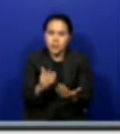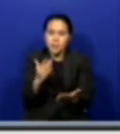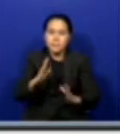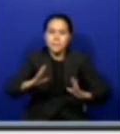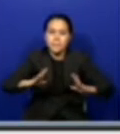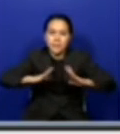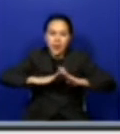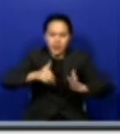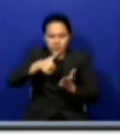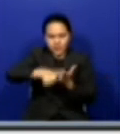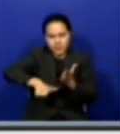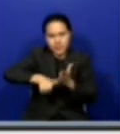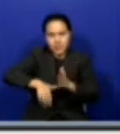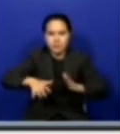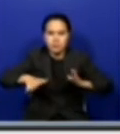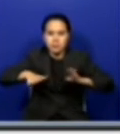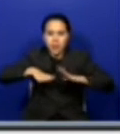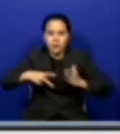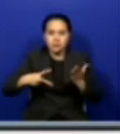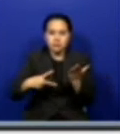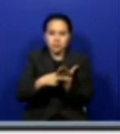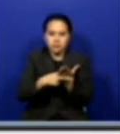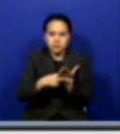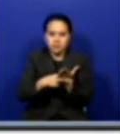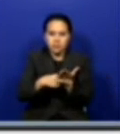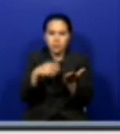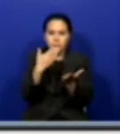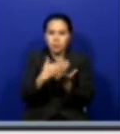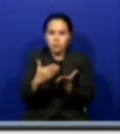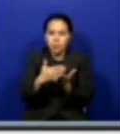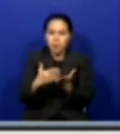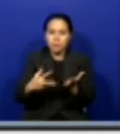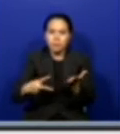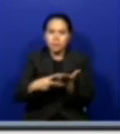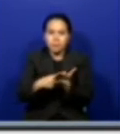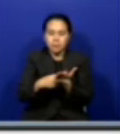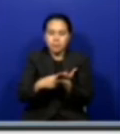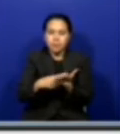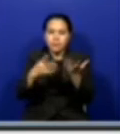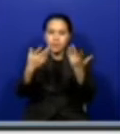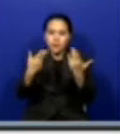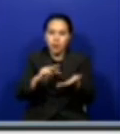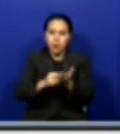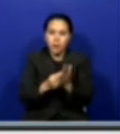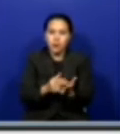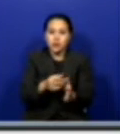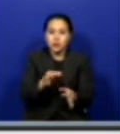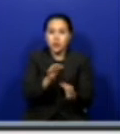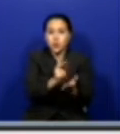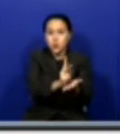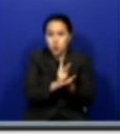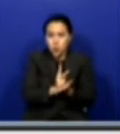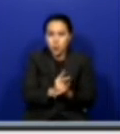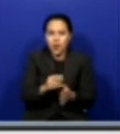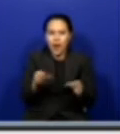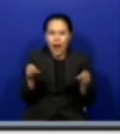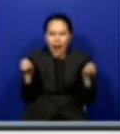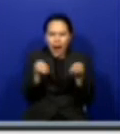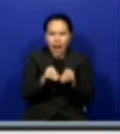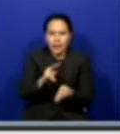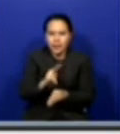ำระหนี้เพราะฉะนั้นสินเชื่อกลุ่มนี้จึงเป็นสินเชื่อที่กำลังจะกลายเป็น NPL